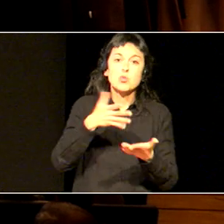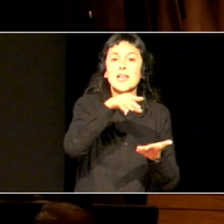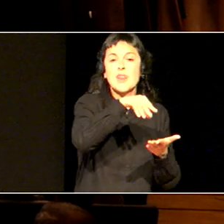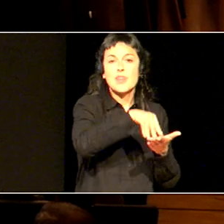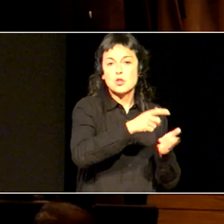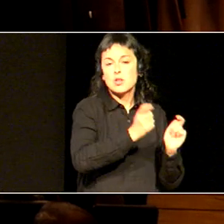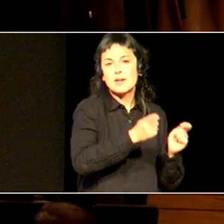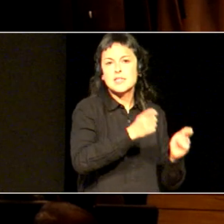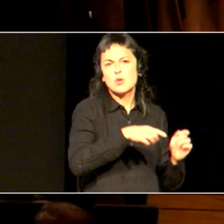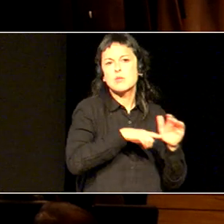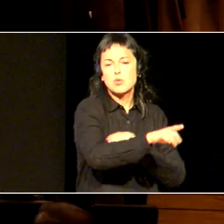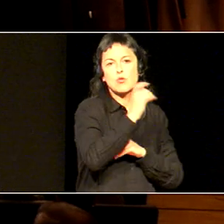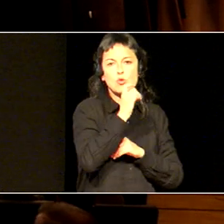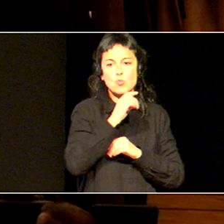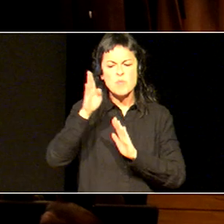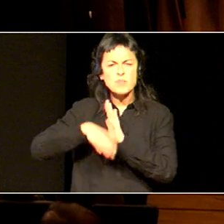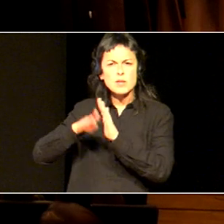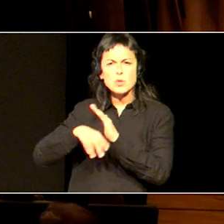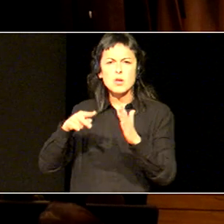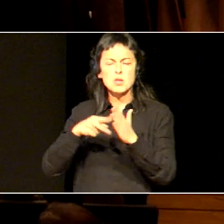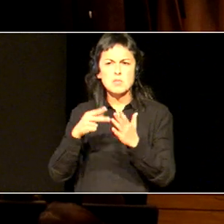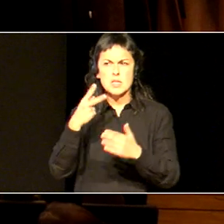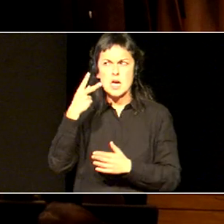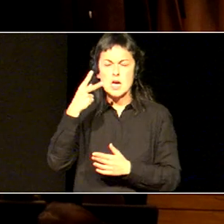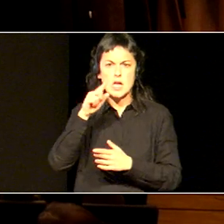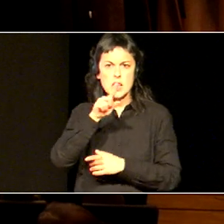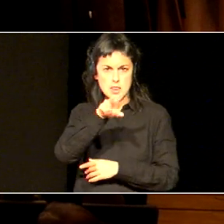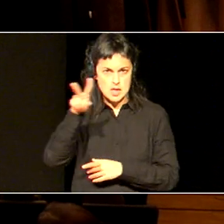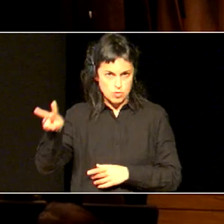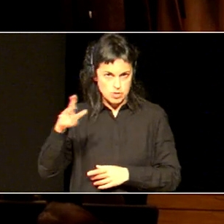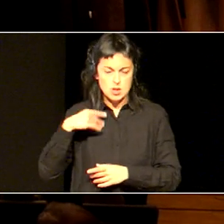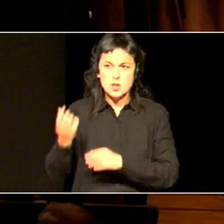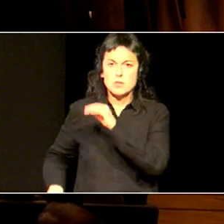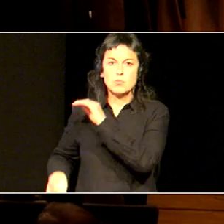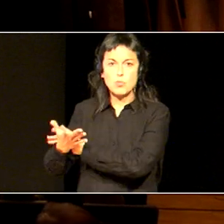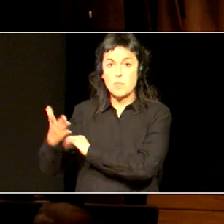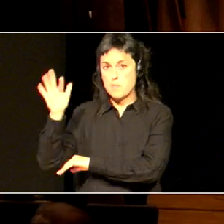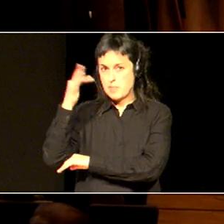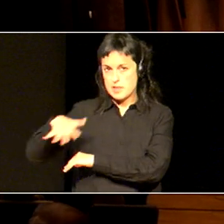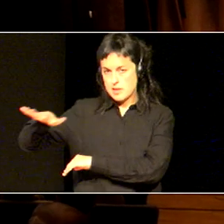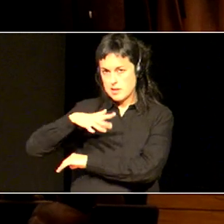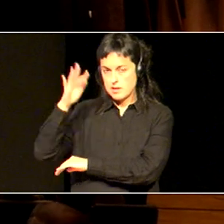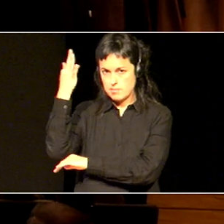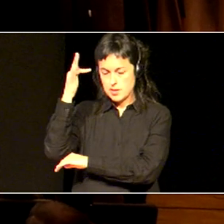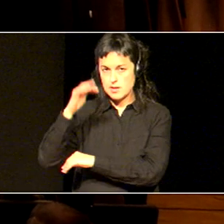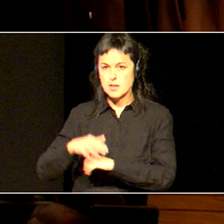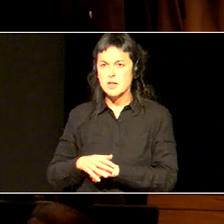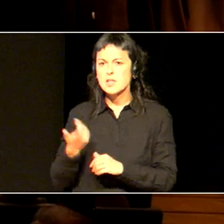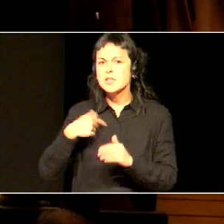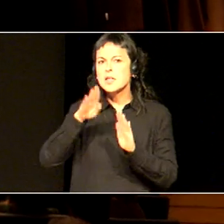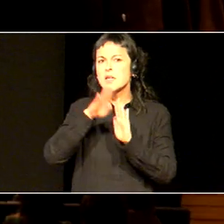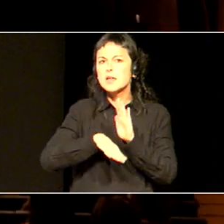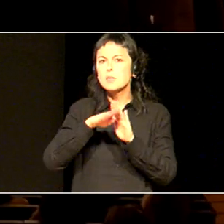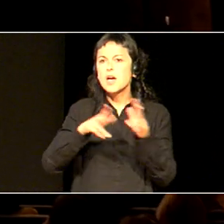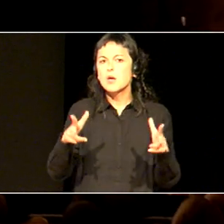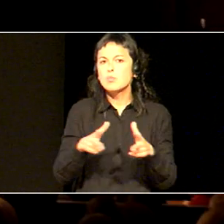Bueno, ostatuz programa sortu zen 2012an, orain dela 6 urte, Bizkaiko lurraldean, eta da programa gizarte hezkuntza